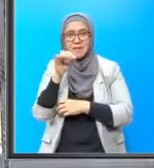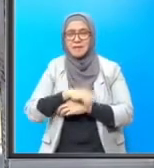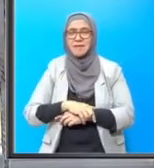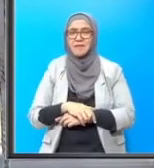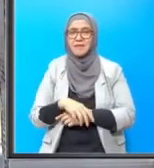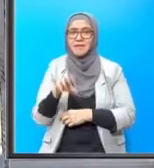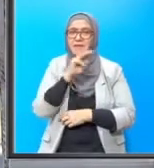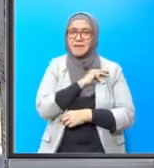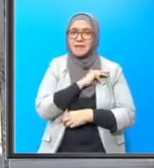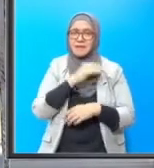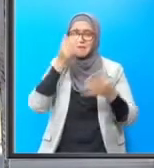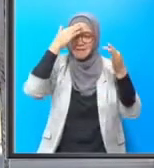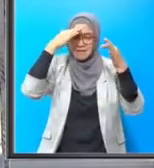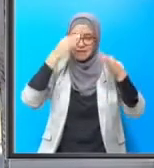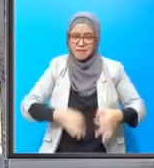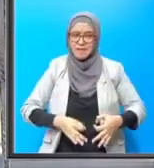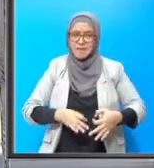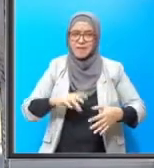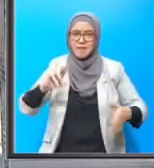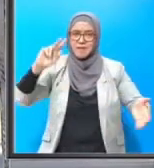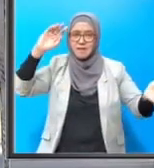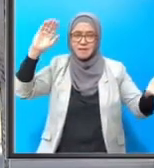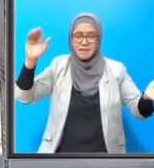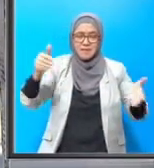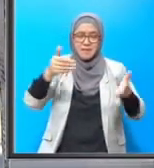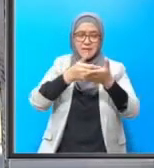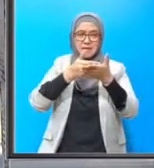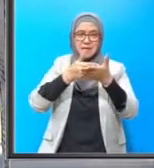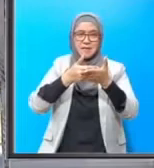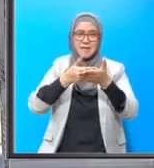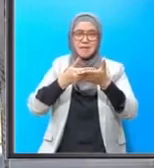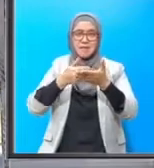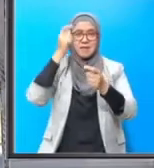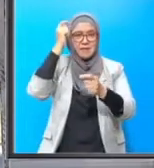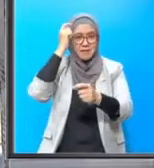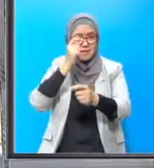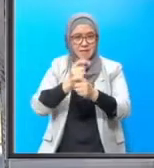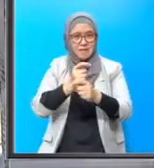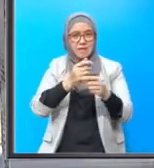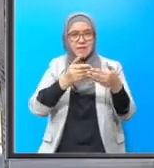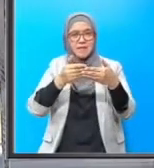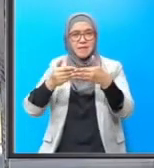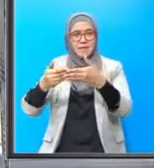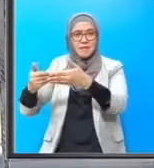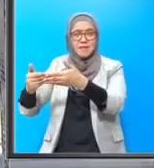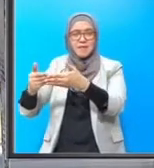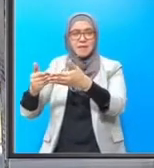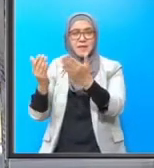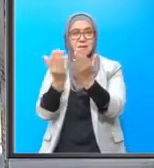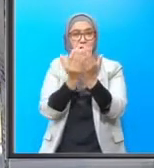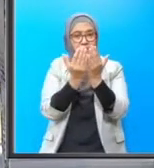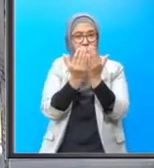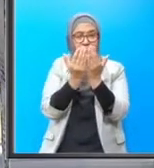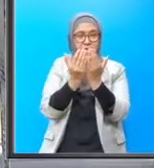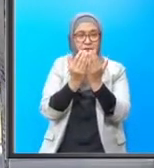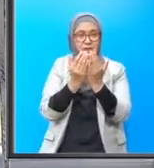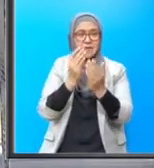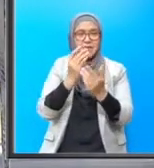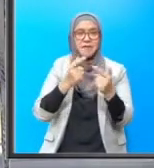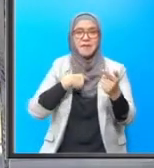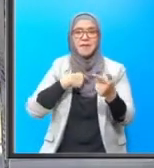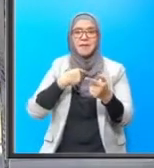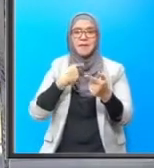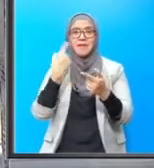memutuskan supaya pengenalan tulisan Jawi itu tetap diteruskan di sekolah kebangsaan dan sekolah jenis kebangsaan